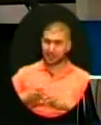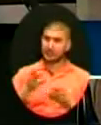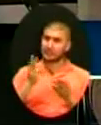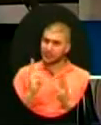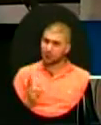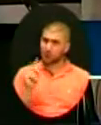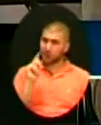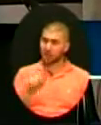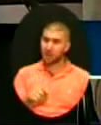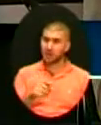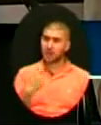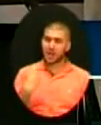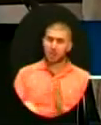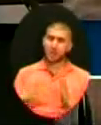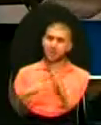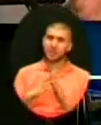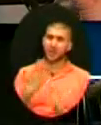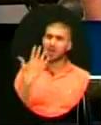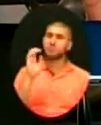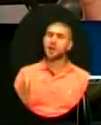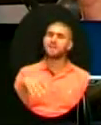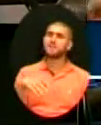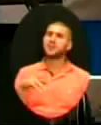לבוא לסדרות ולקנות דירה ב$50,000.